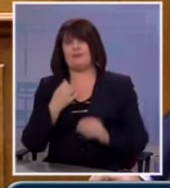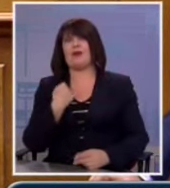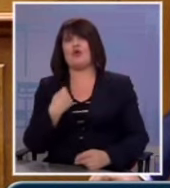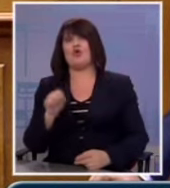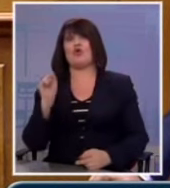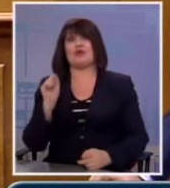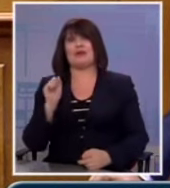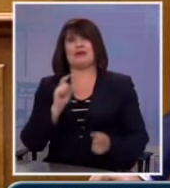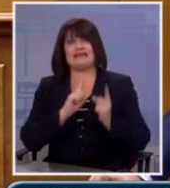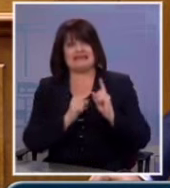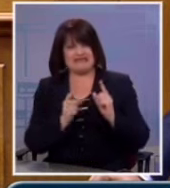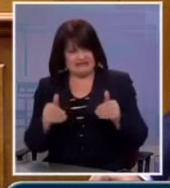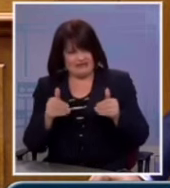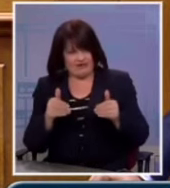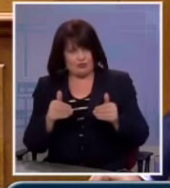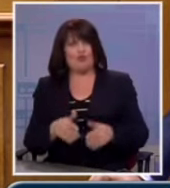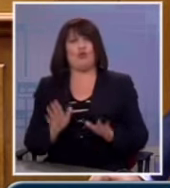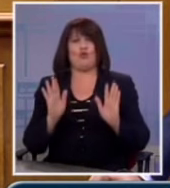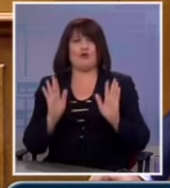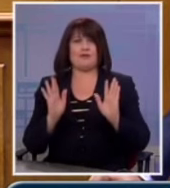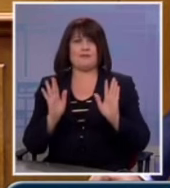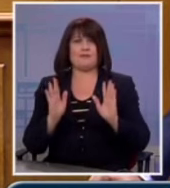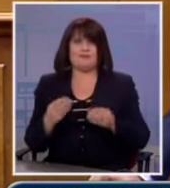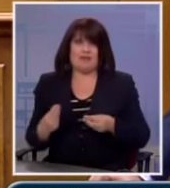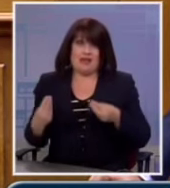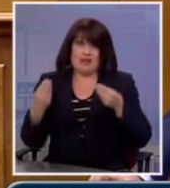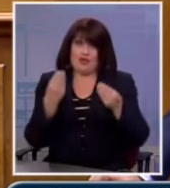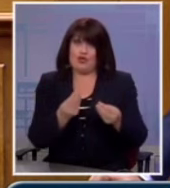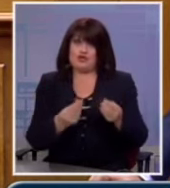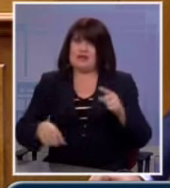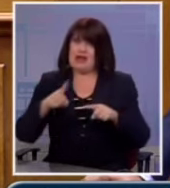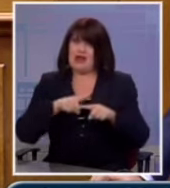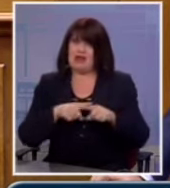Αρνηθήκαμε όχι το συμβιβασμό, αλλά την παράδοση της χώρας μας